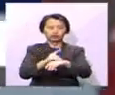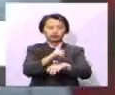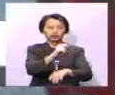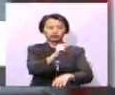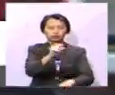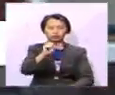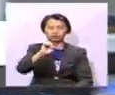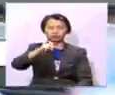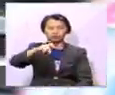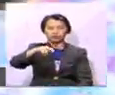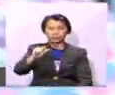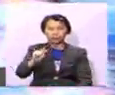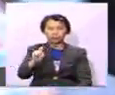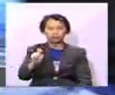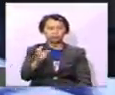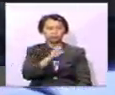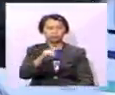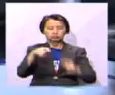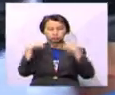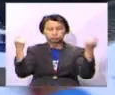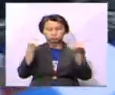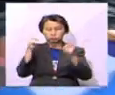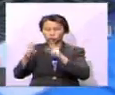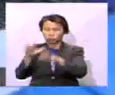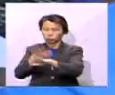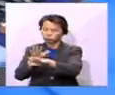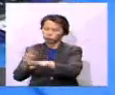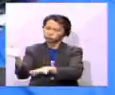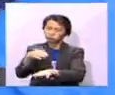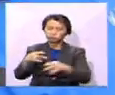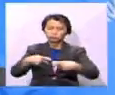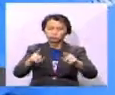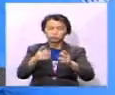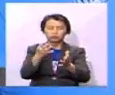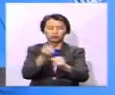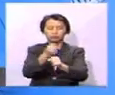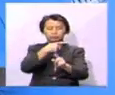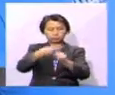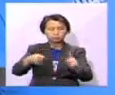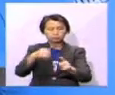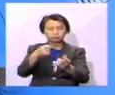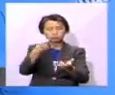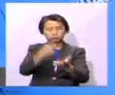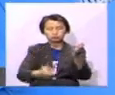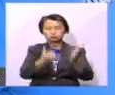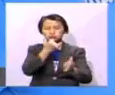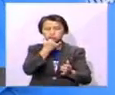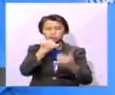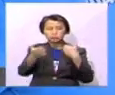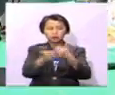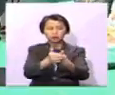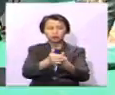Sepang. Menerusi karnival tersebut, orang ramai turut berpeluang mendapatkan diskaun saman trafik sehingga